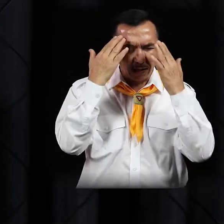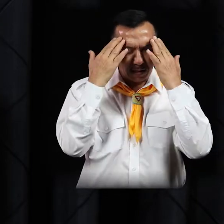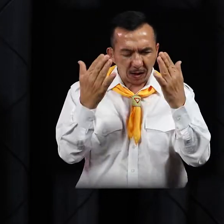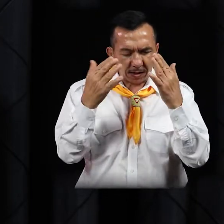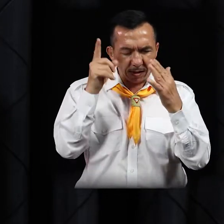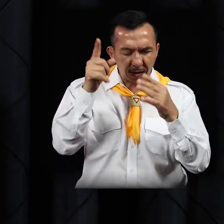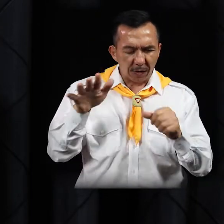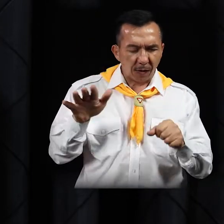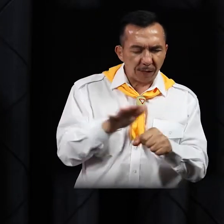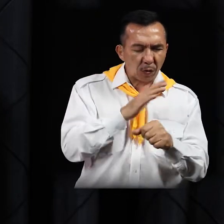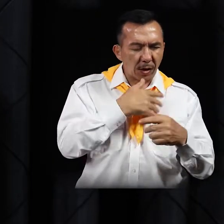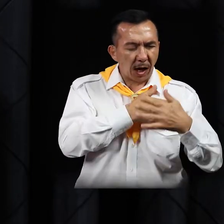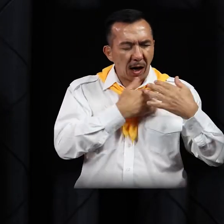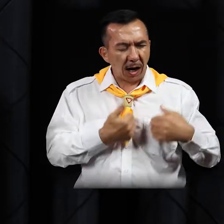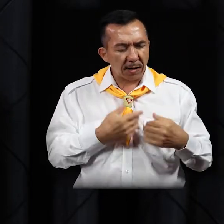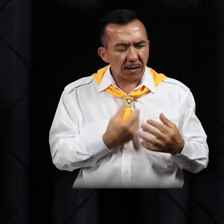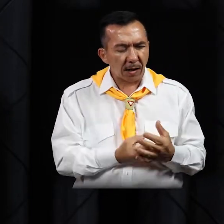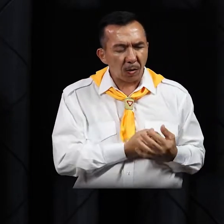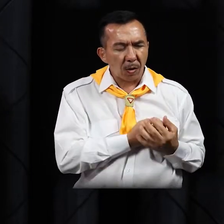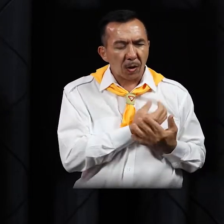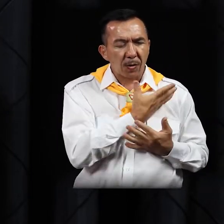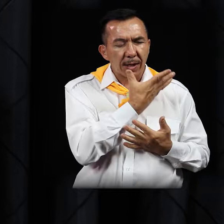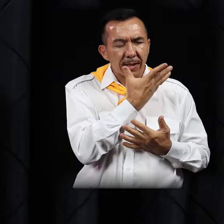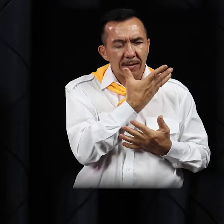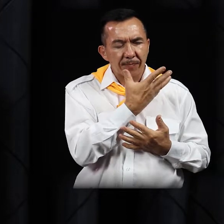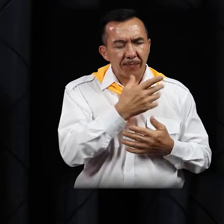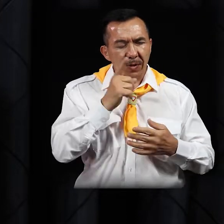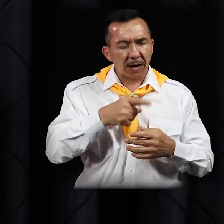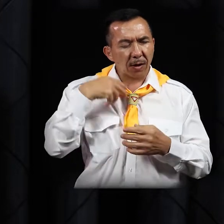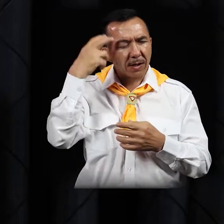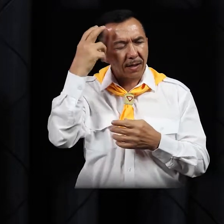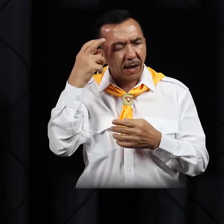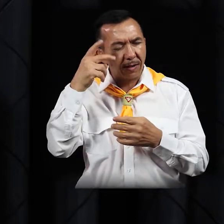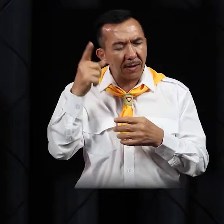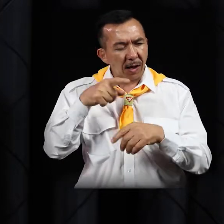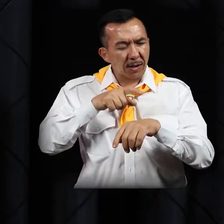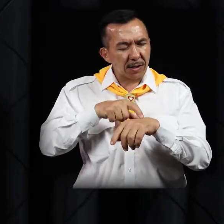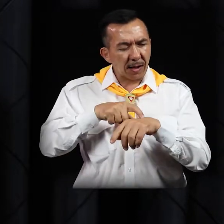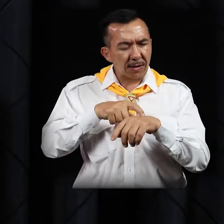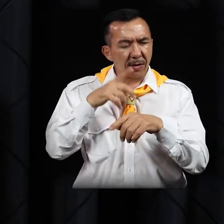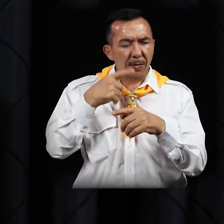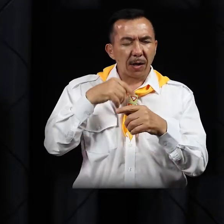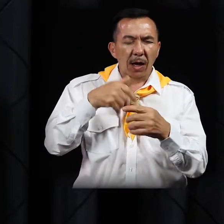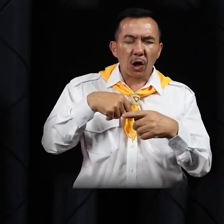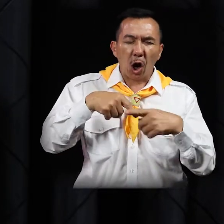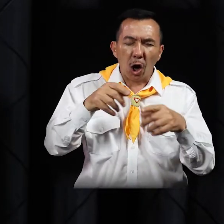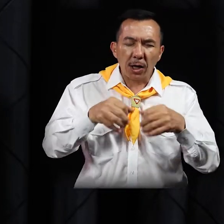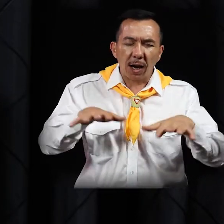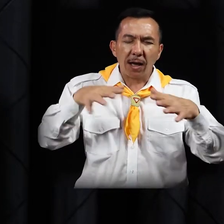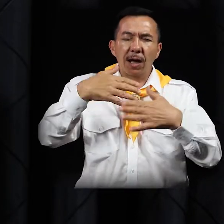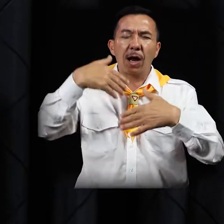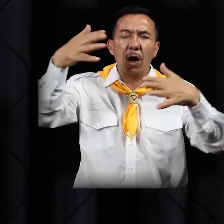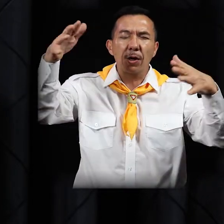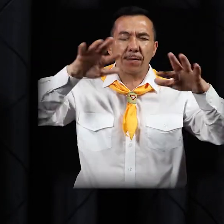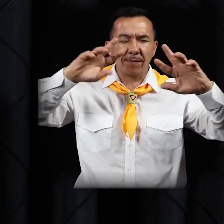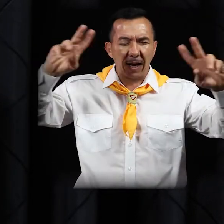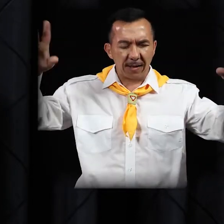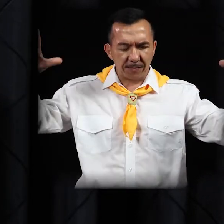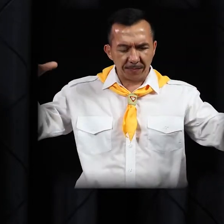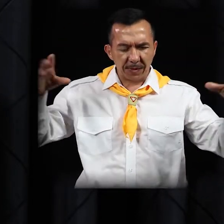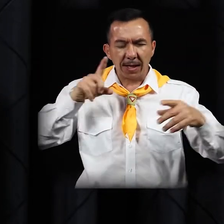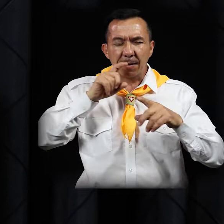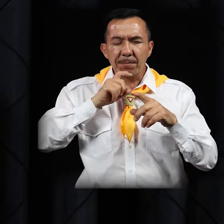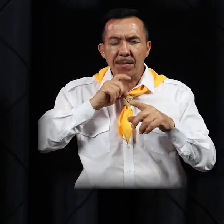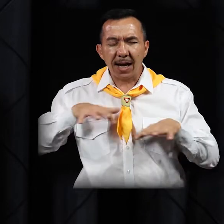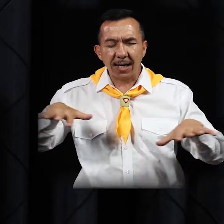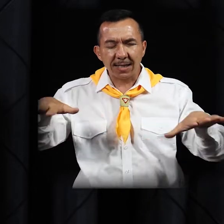Dankie dat U die saadjies in ons harte laat groei. En dat ons dit nie vir onsself hou nie, maar dit sal uitdraai buitekant toe vir die